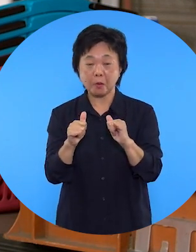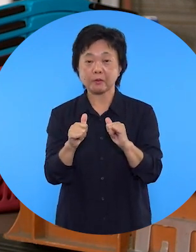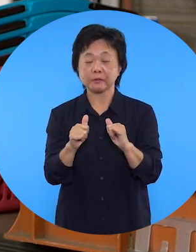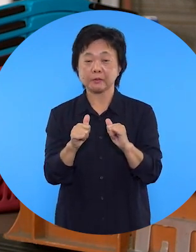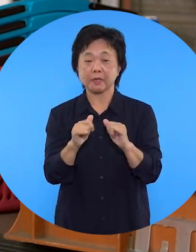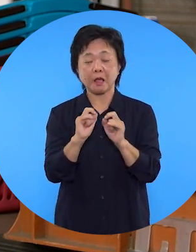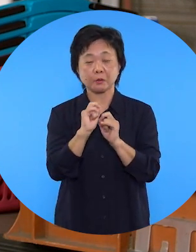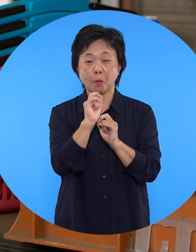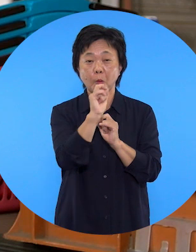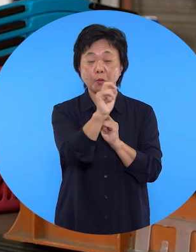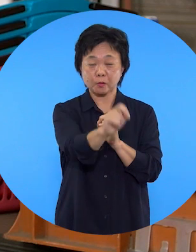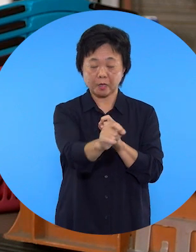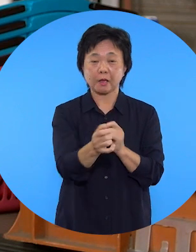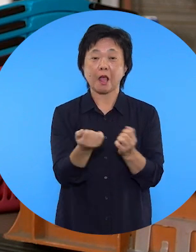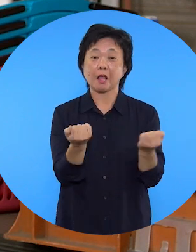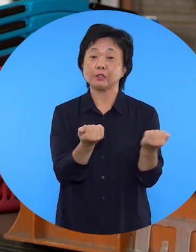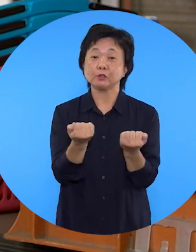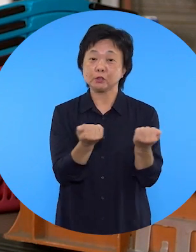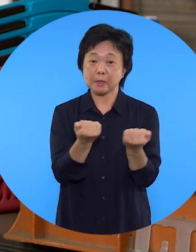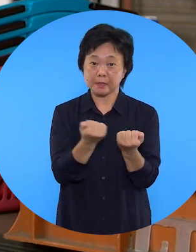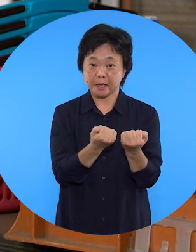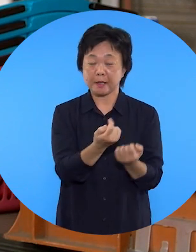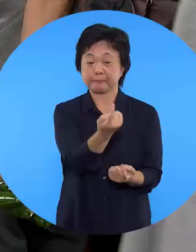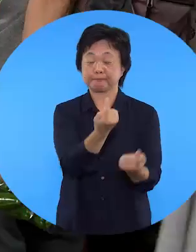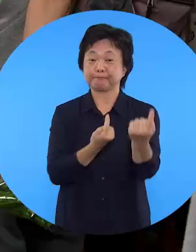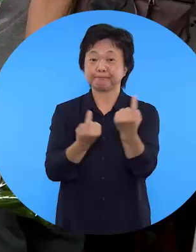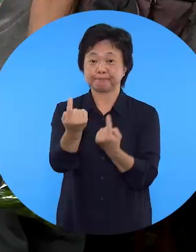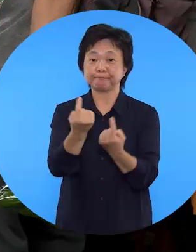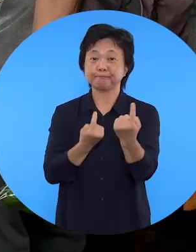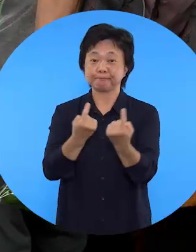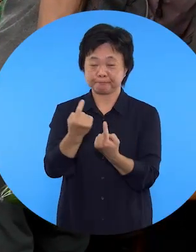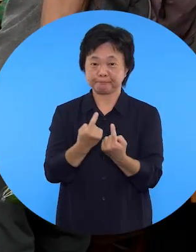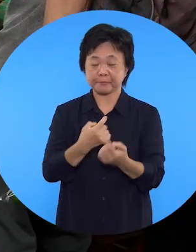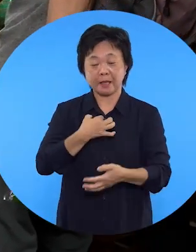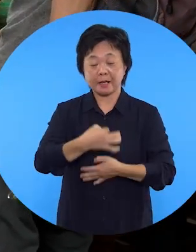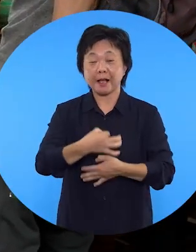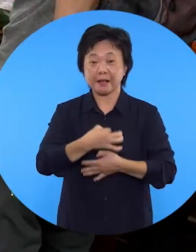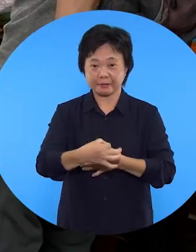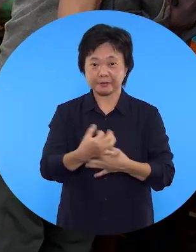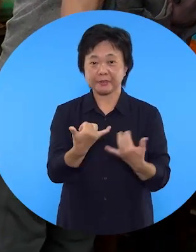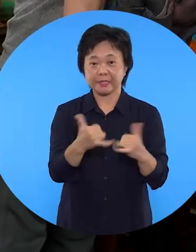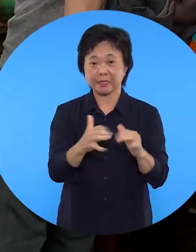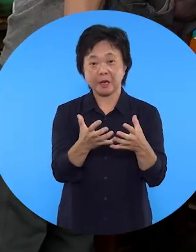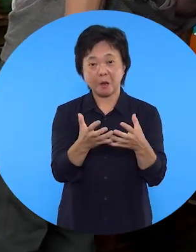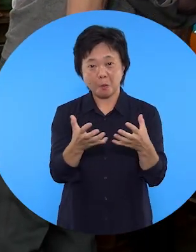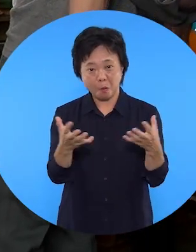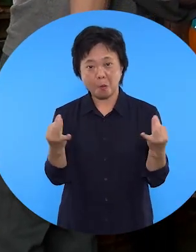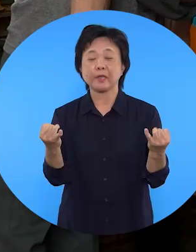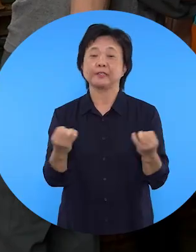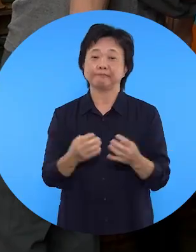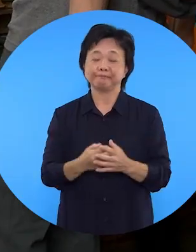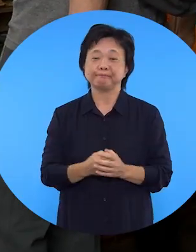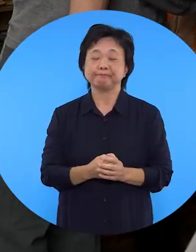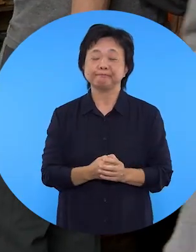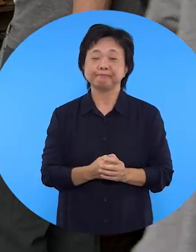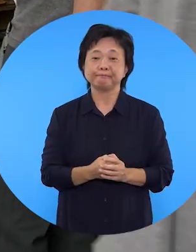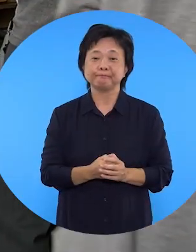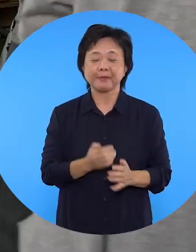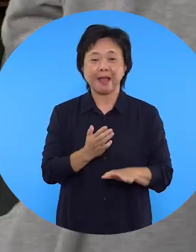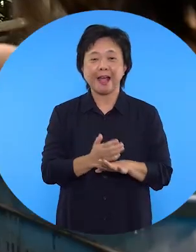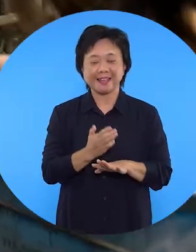もそうなんですけれどもあの遠くの方からもあの車でですねかに来てくれる方が結構多くてです